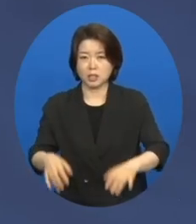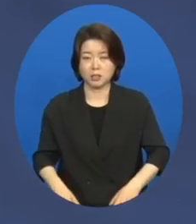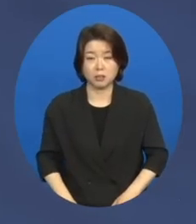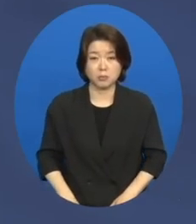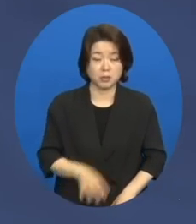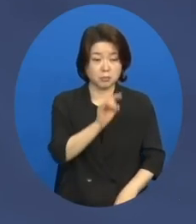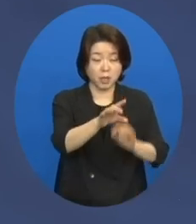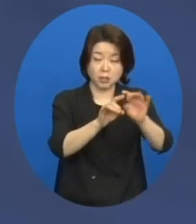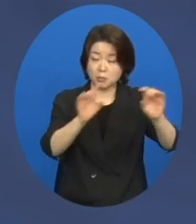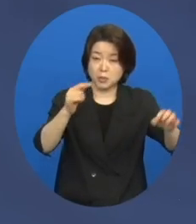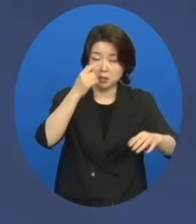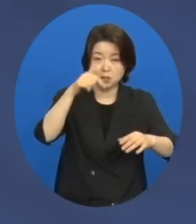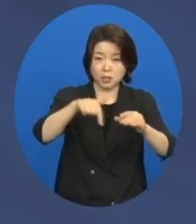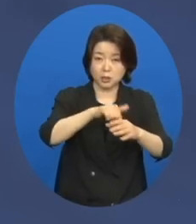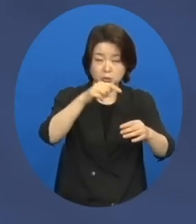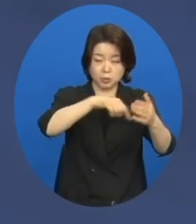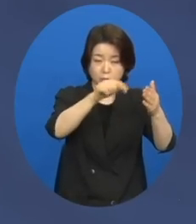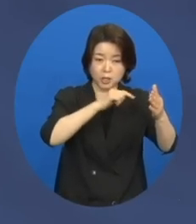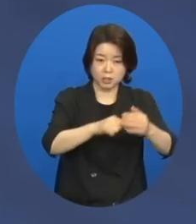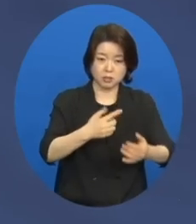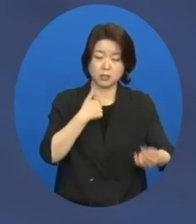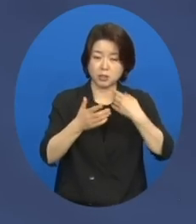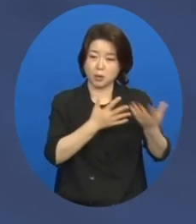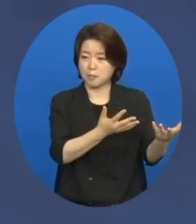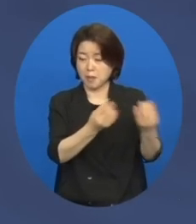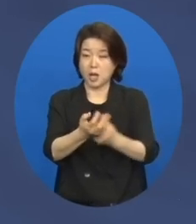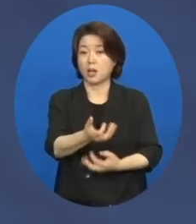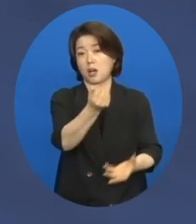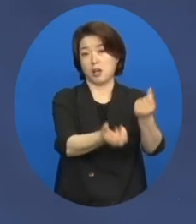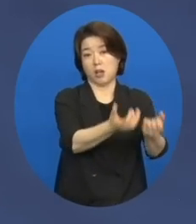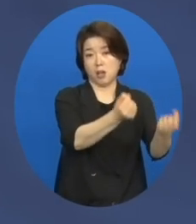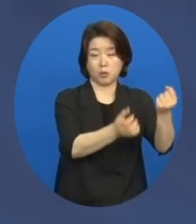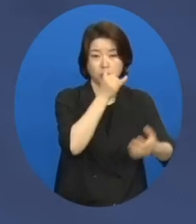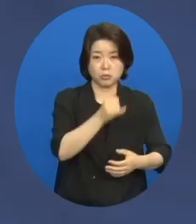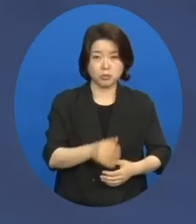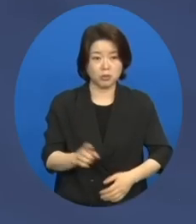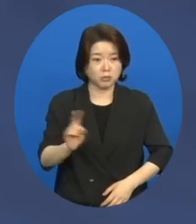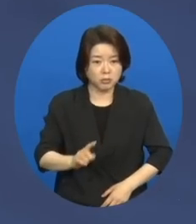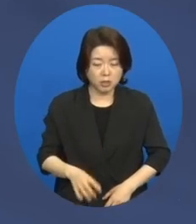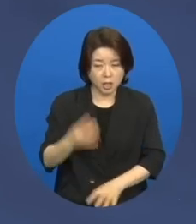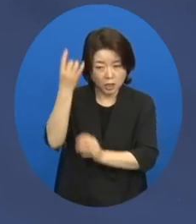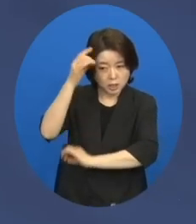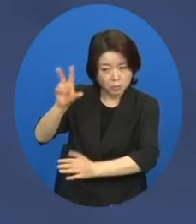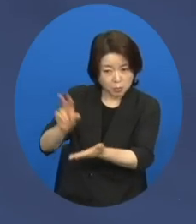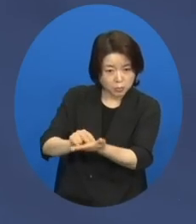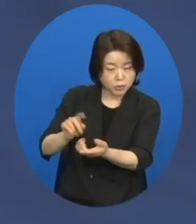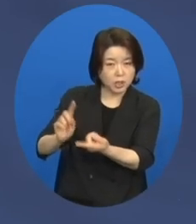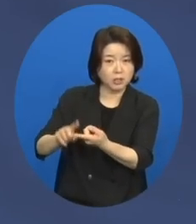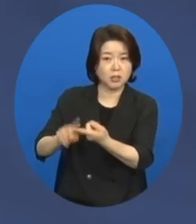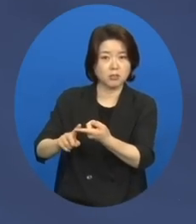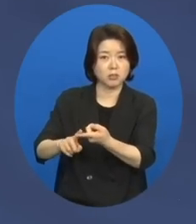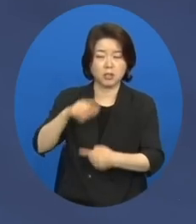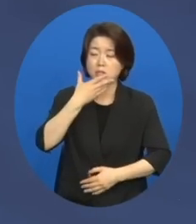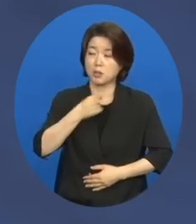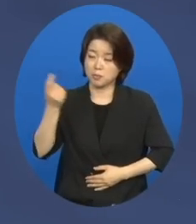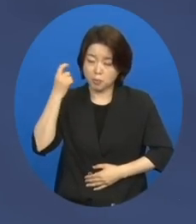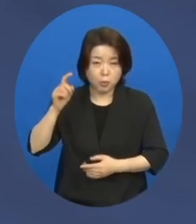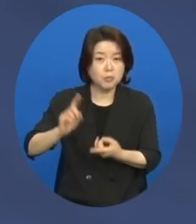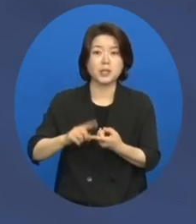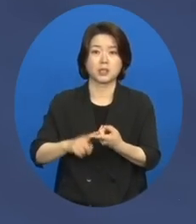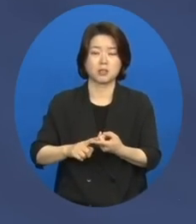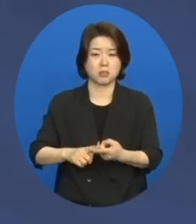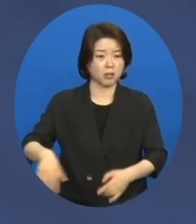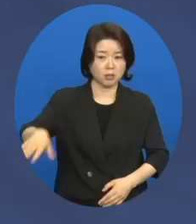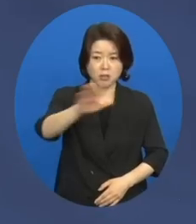나름대로 기독교 안에서 체험하는 수많은 것들을 가지고 있으면서도 어떻게 이렇게 본질에 대해서, 어떻게 이 복음에 대하여